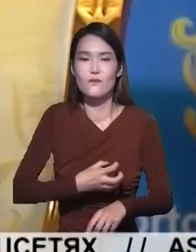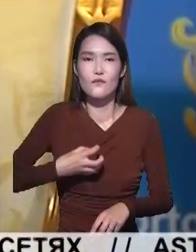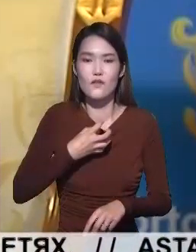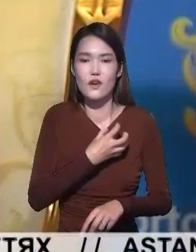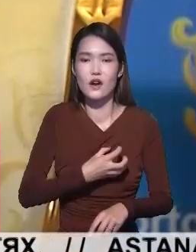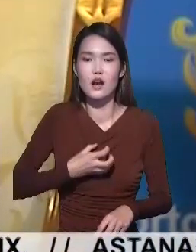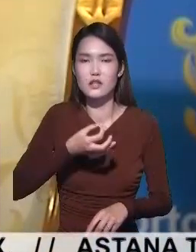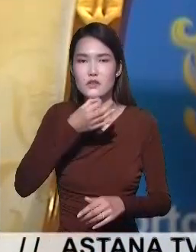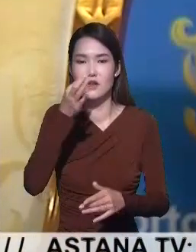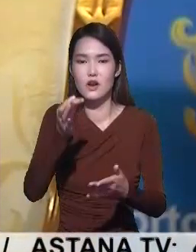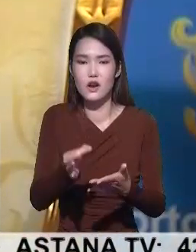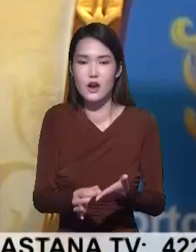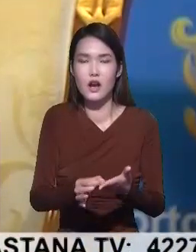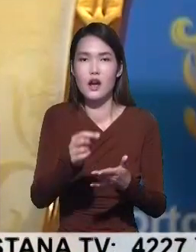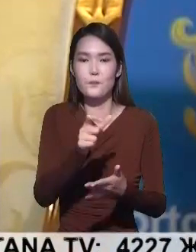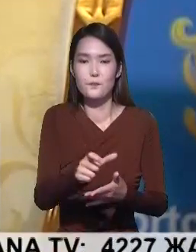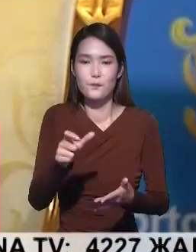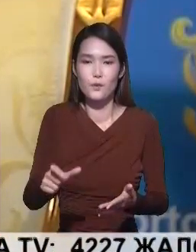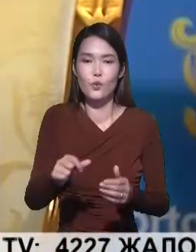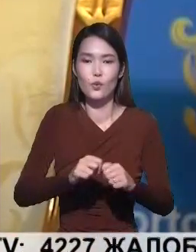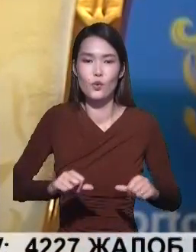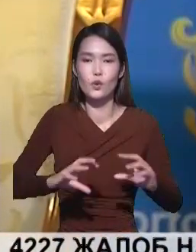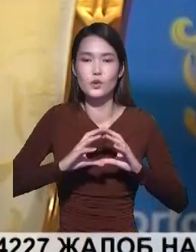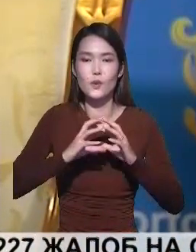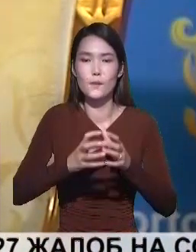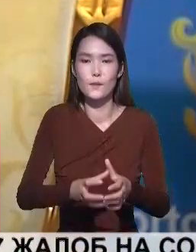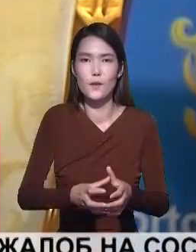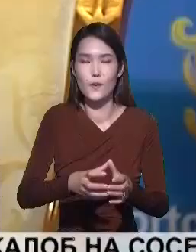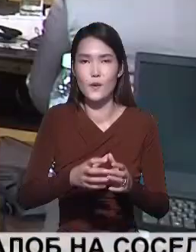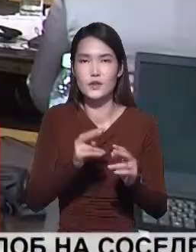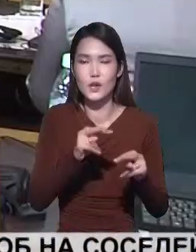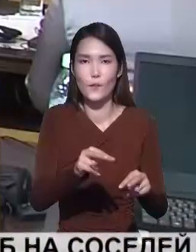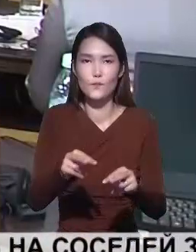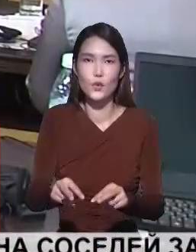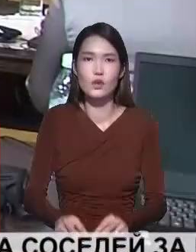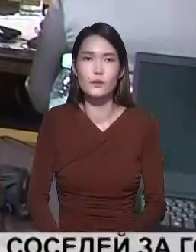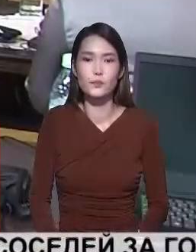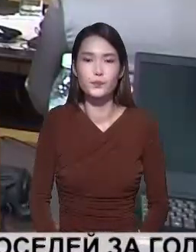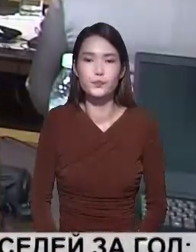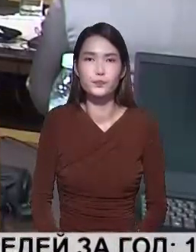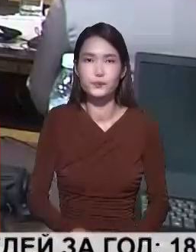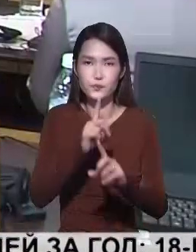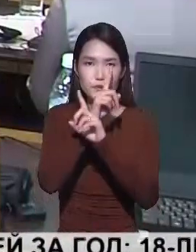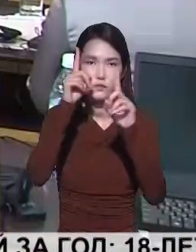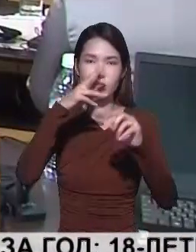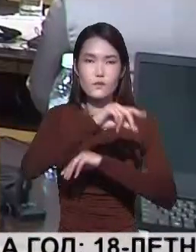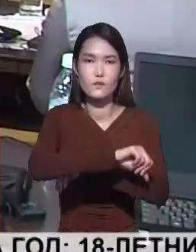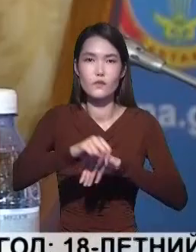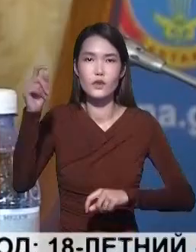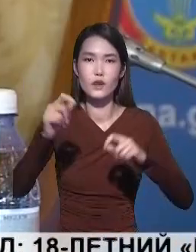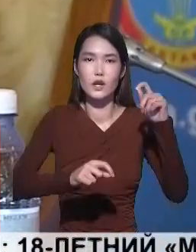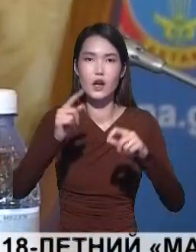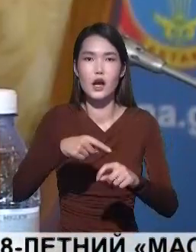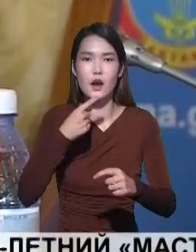общественных организаций и международных наблюдателей особа зарубежная делегация